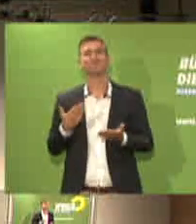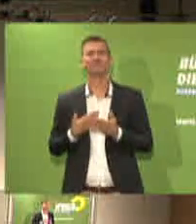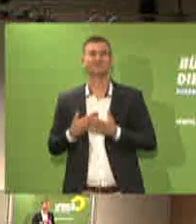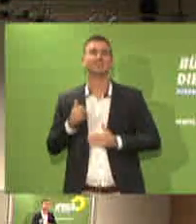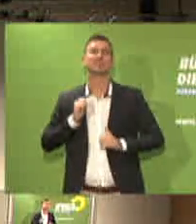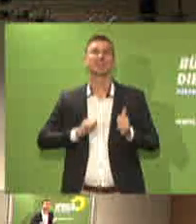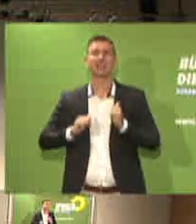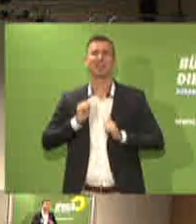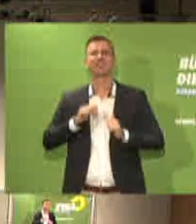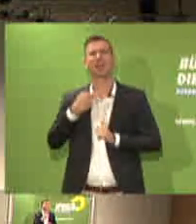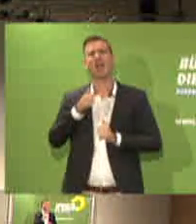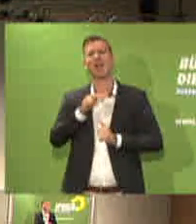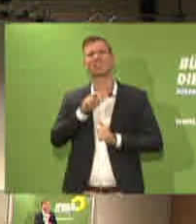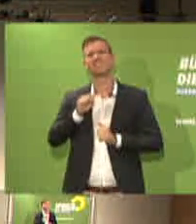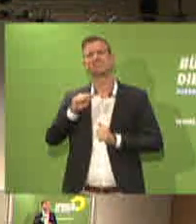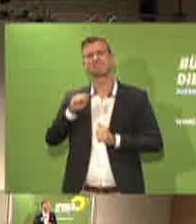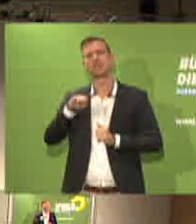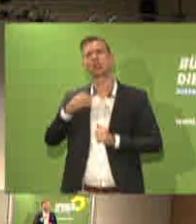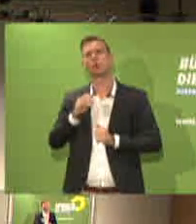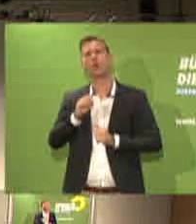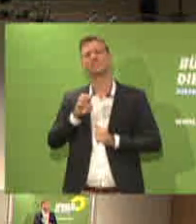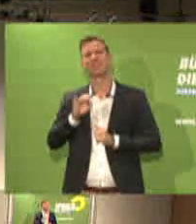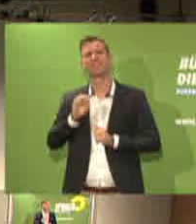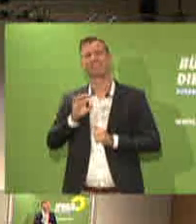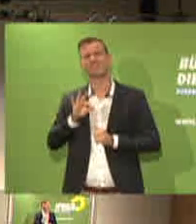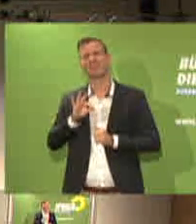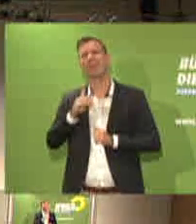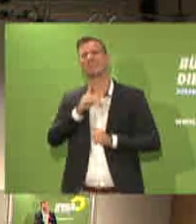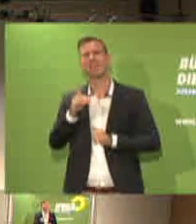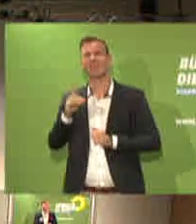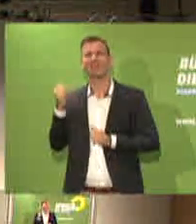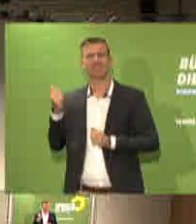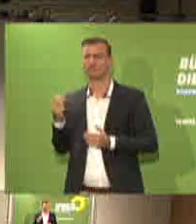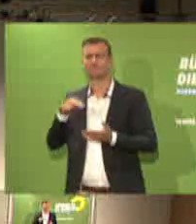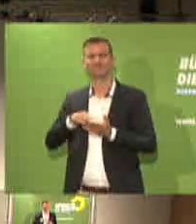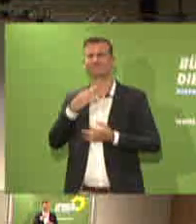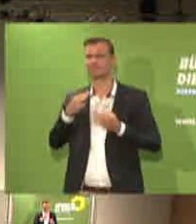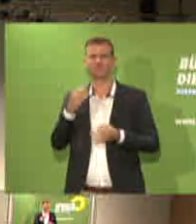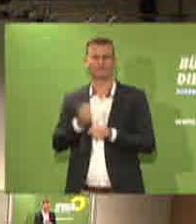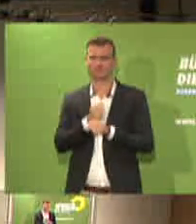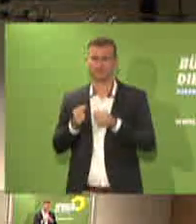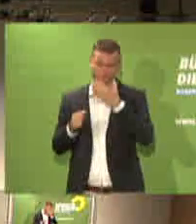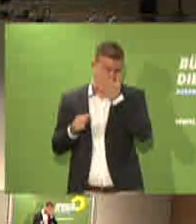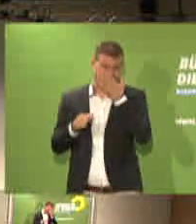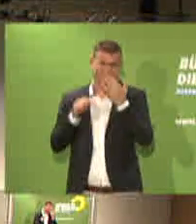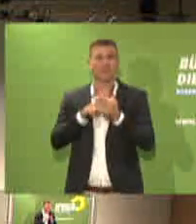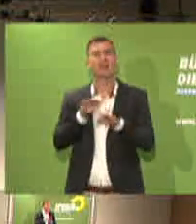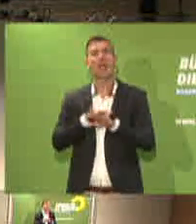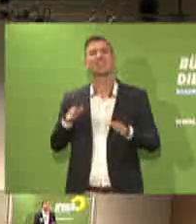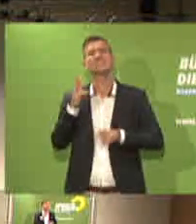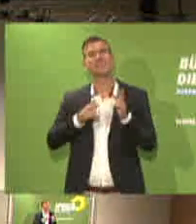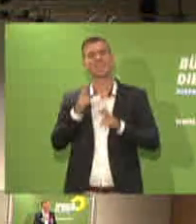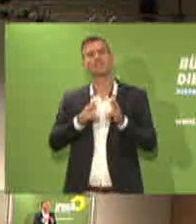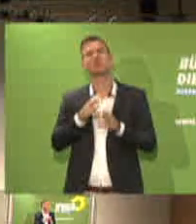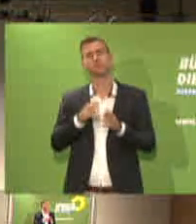leider der Hans-Josef Dederichs nicht antreten kann, weil das die Landesgeschiedsgerichtsordnung in